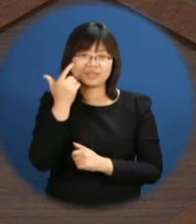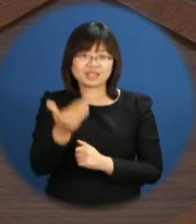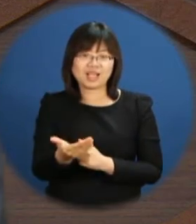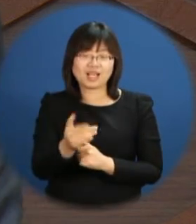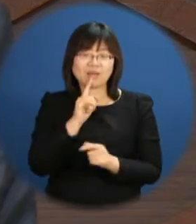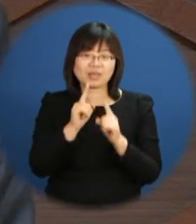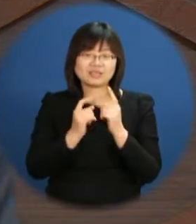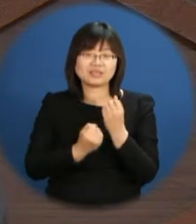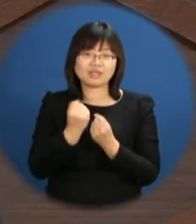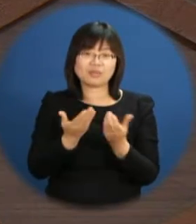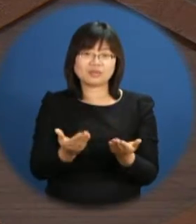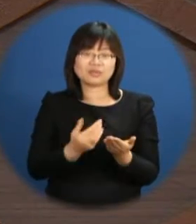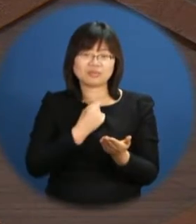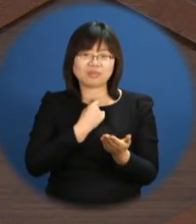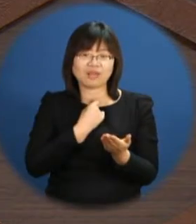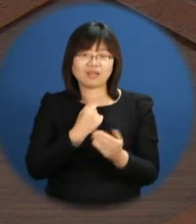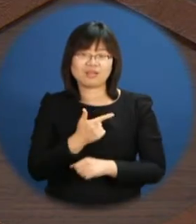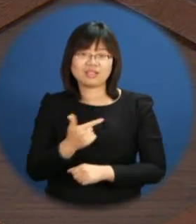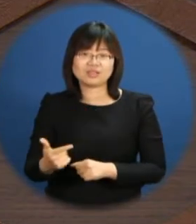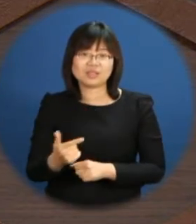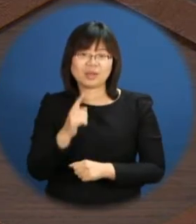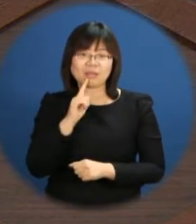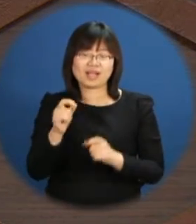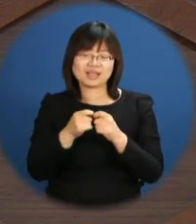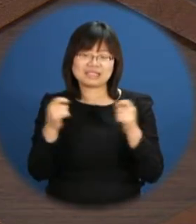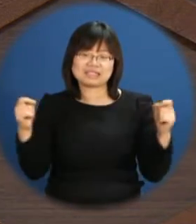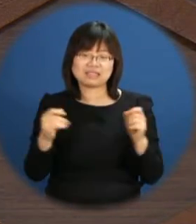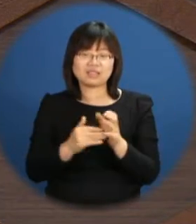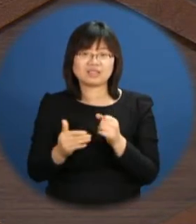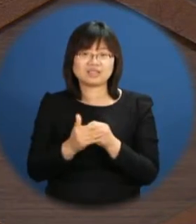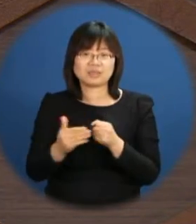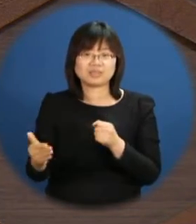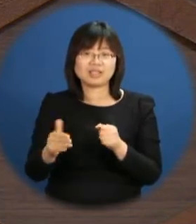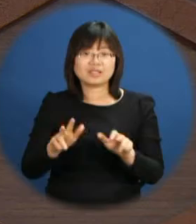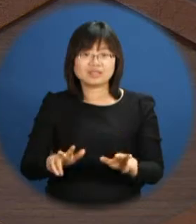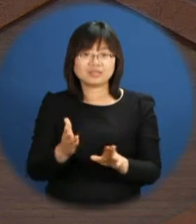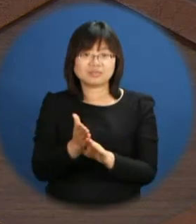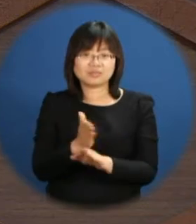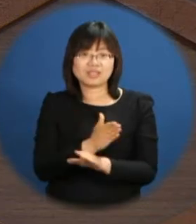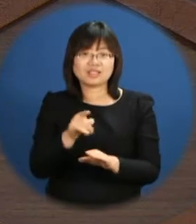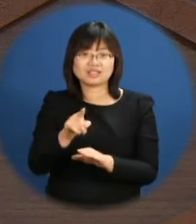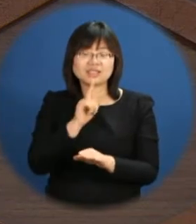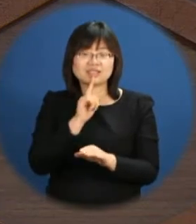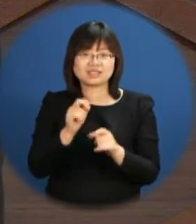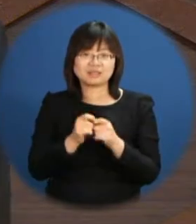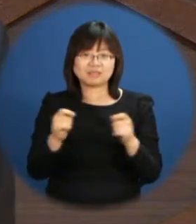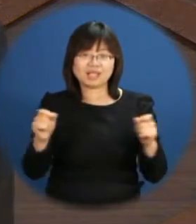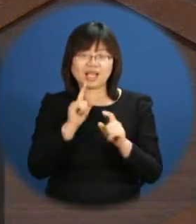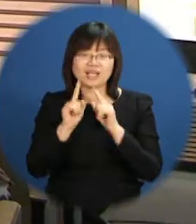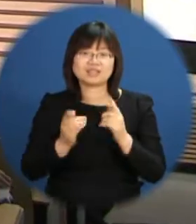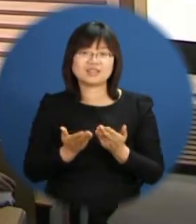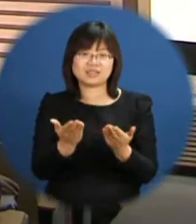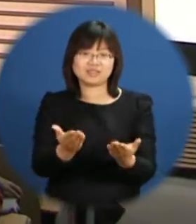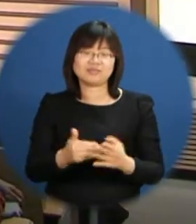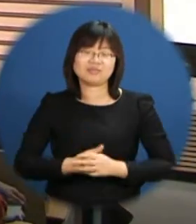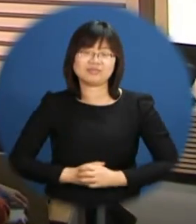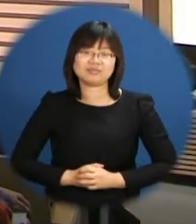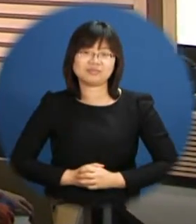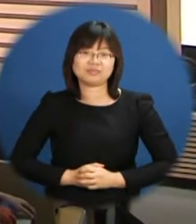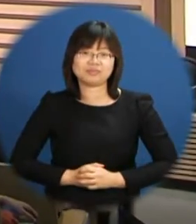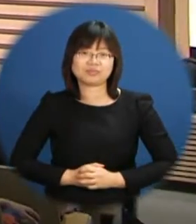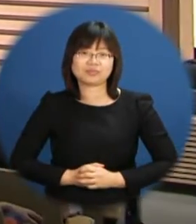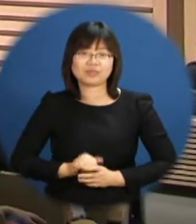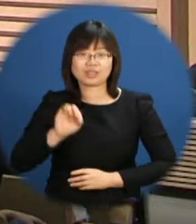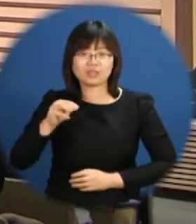말씀 설명드리자면 굉장히 좀 말이 길어지기 때문에 이제 그 지금부터 그 긴 말을 드리겠습니다 이